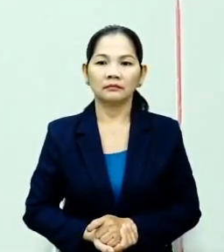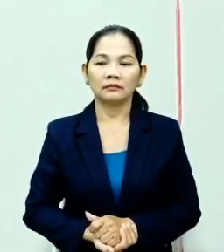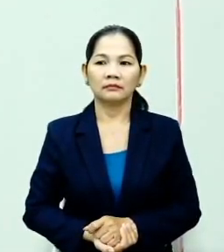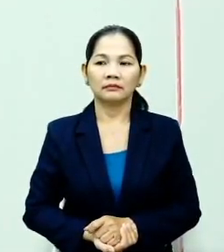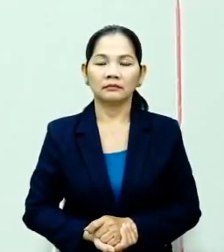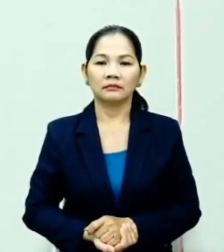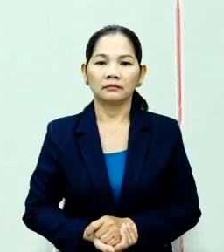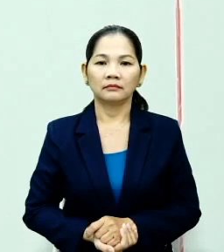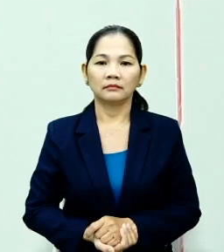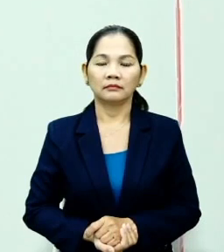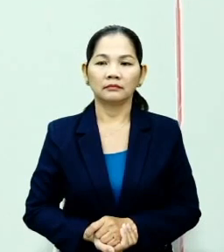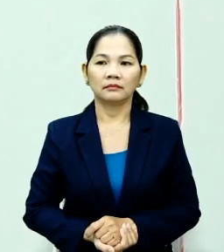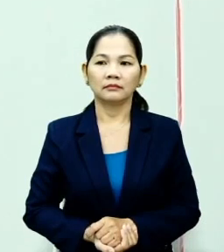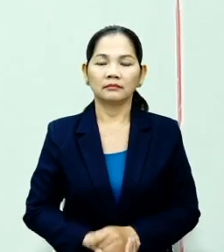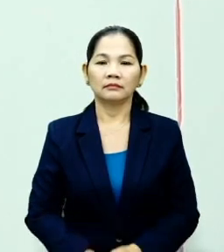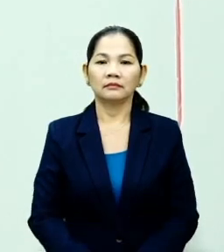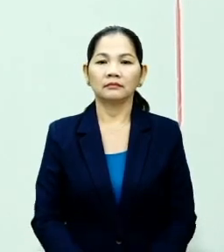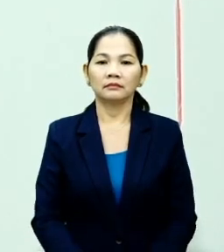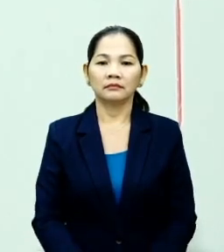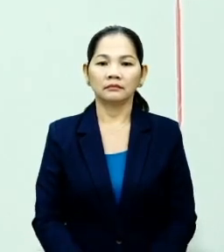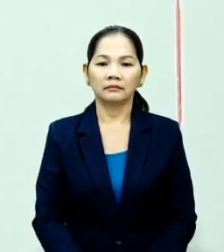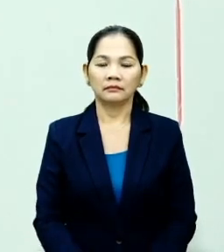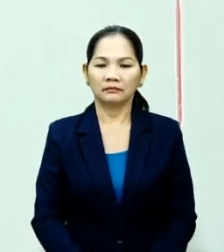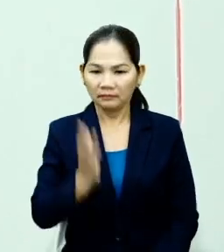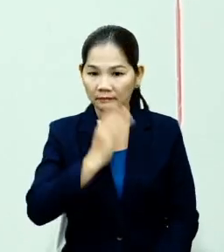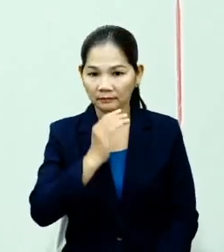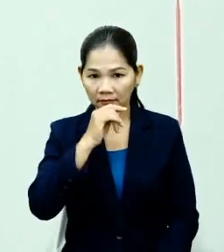nghĩ miên sổ đám.